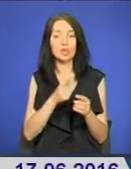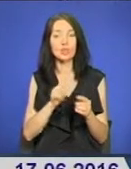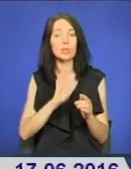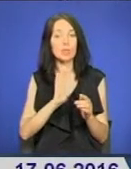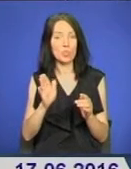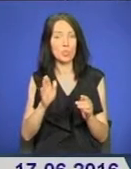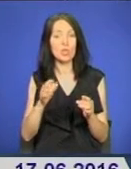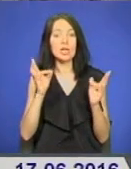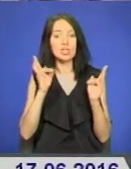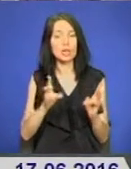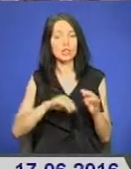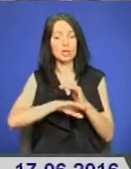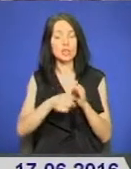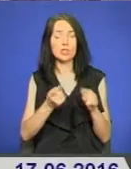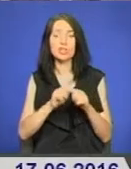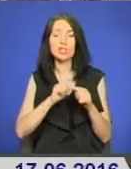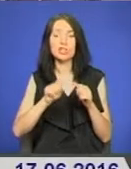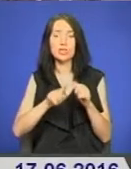спродують крадене.